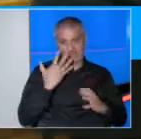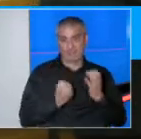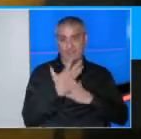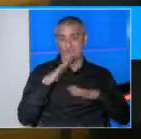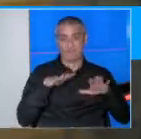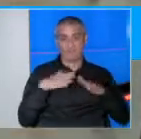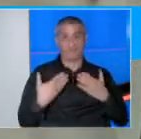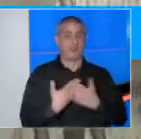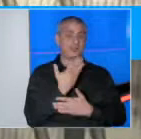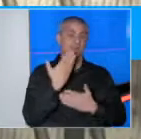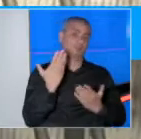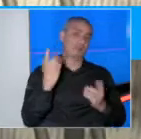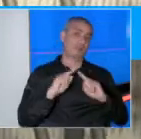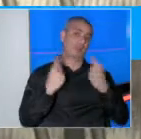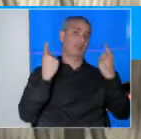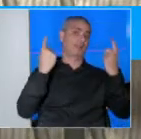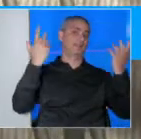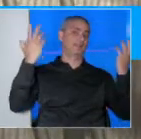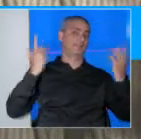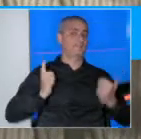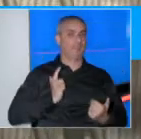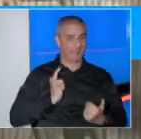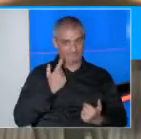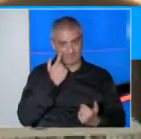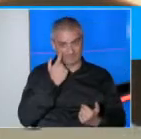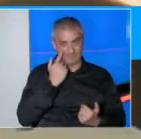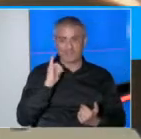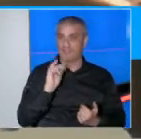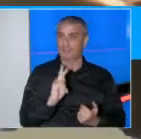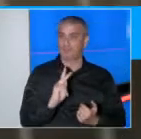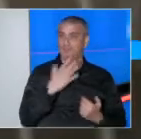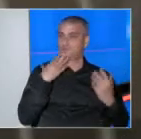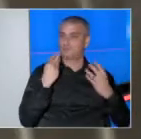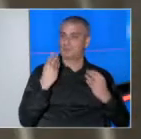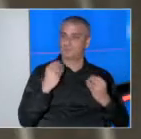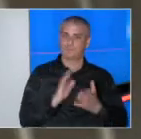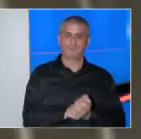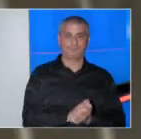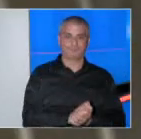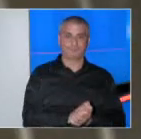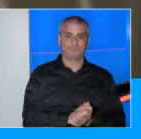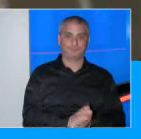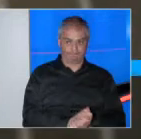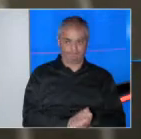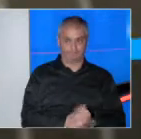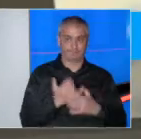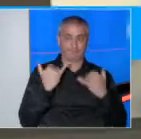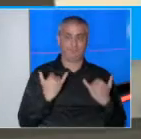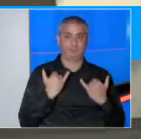ממשלה חדשה, אחרת, נחכה. נכון. יניר נכון. קוזין, תודה. תודה נדב. תודה.